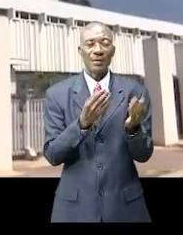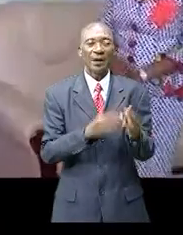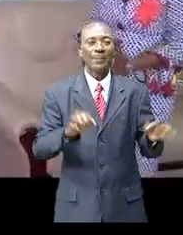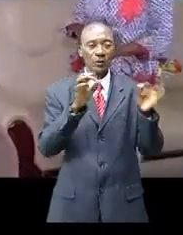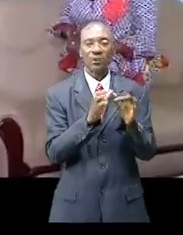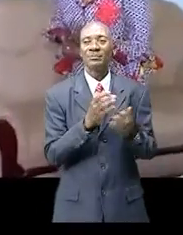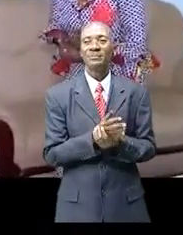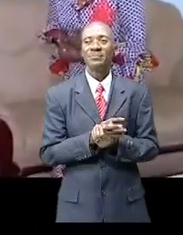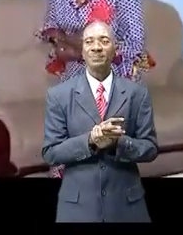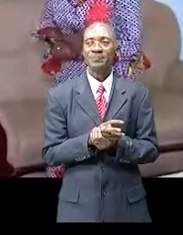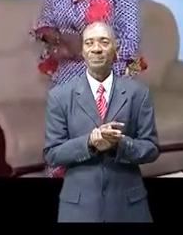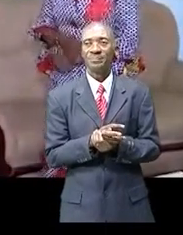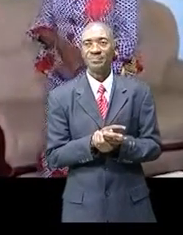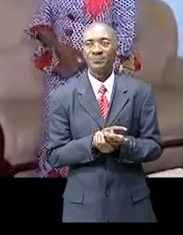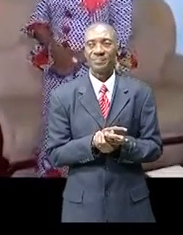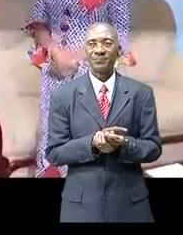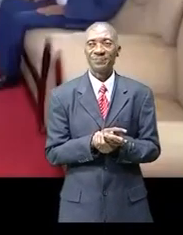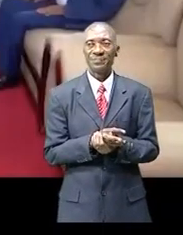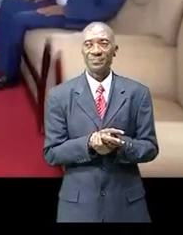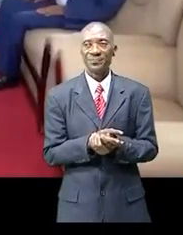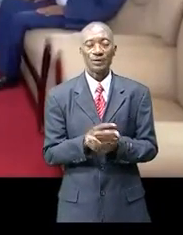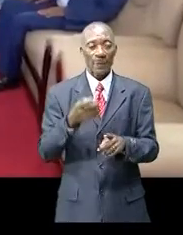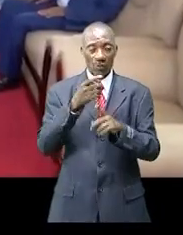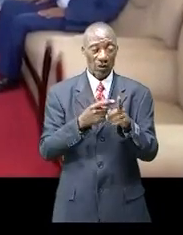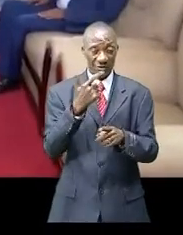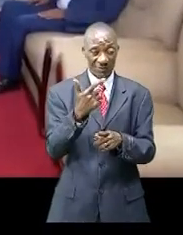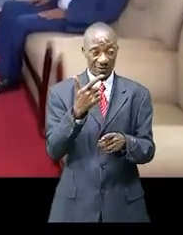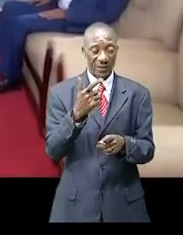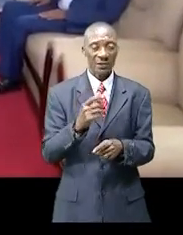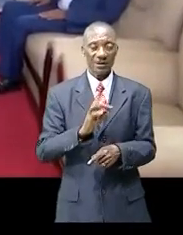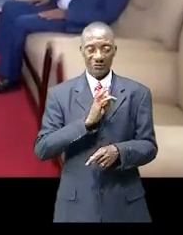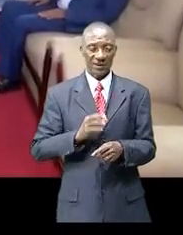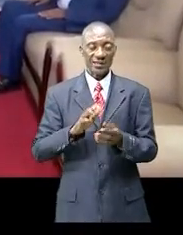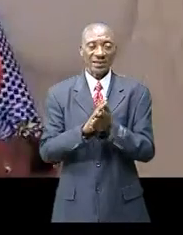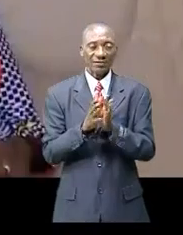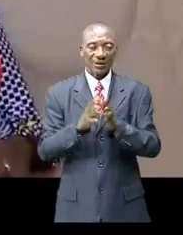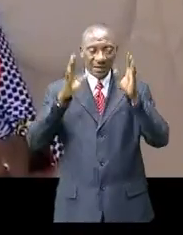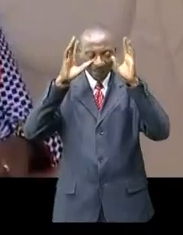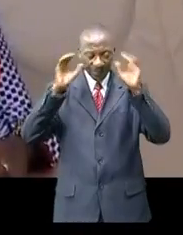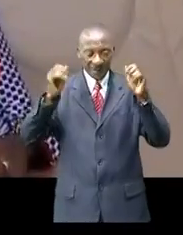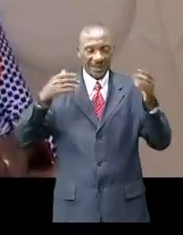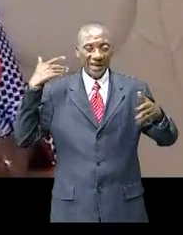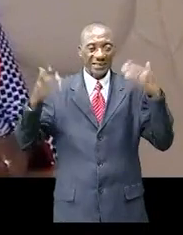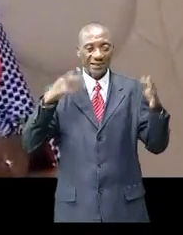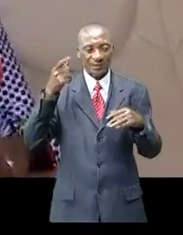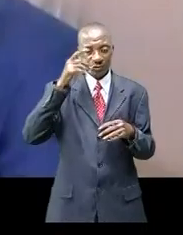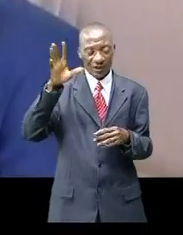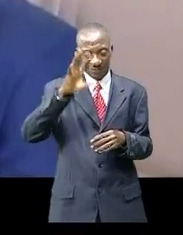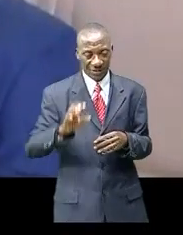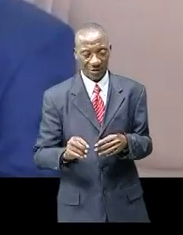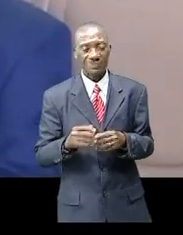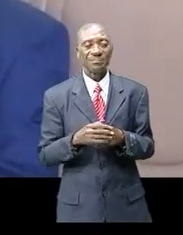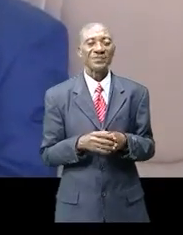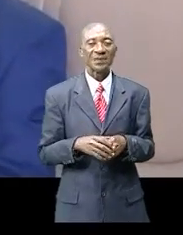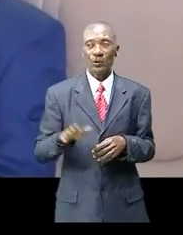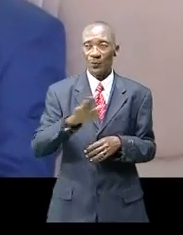L'avènement de Félix Antoine Tshisekedi à la tête de l'Union africaine au mois de février 2021 est salué par plusieurs pays du continent noir, notamment la République du